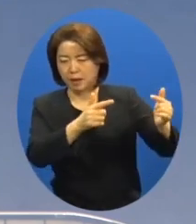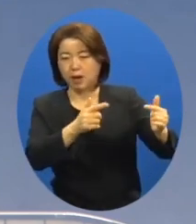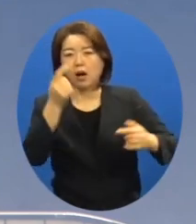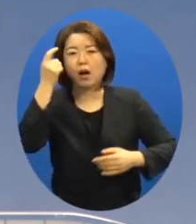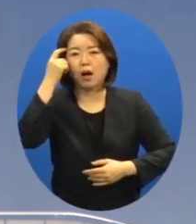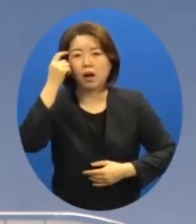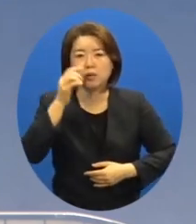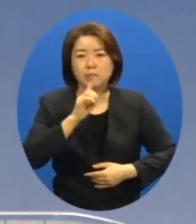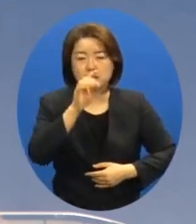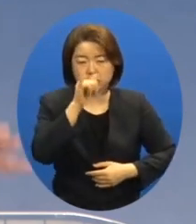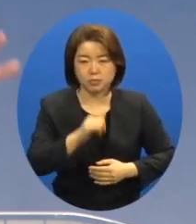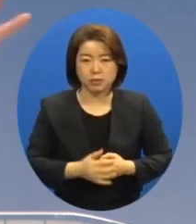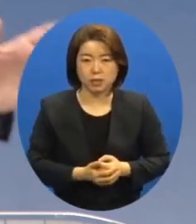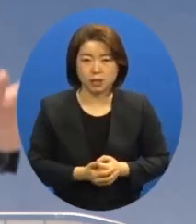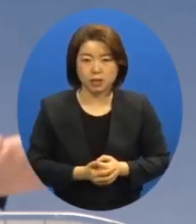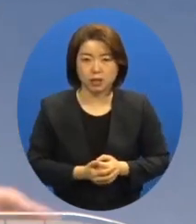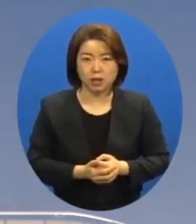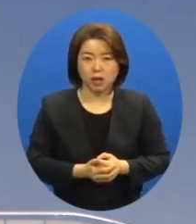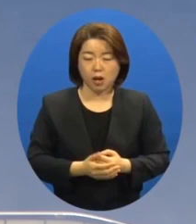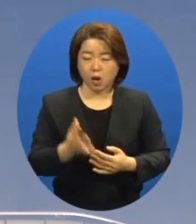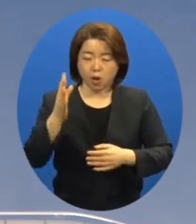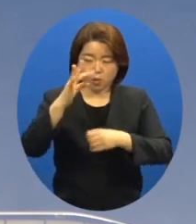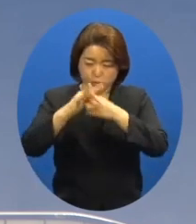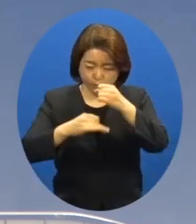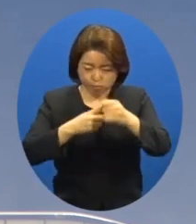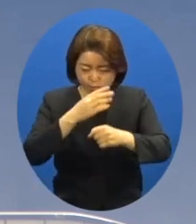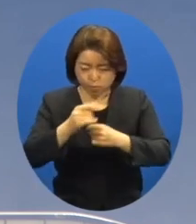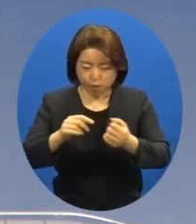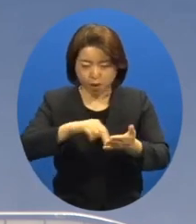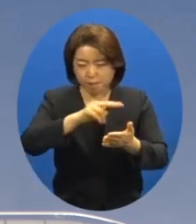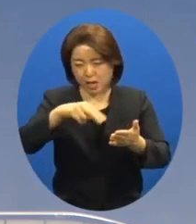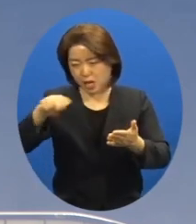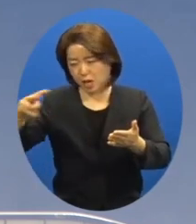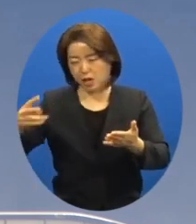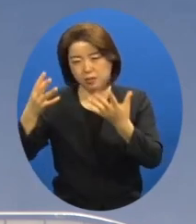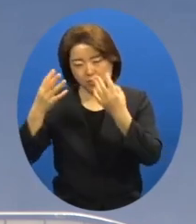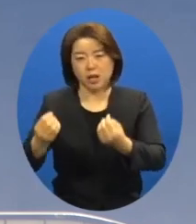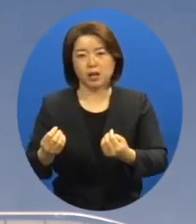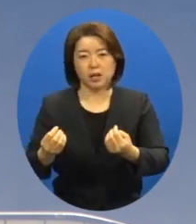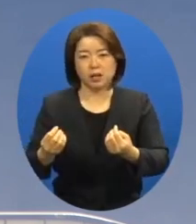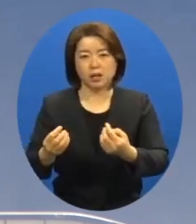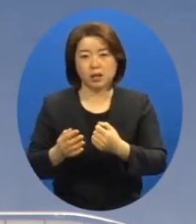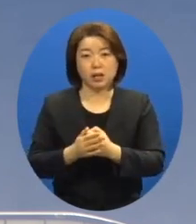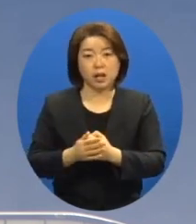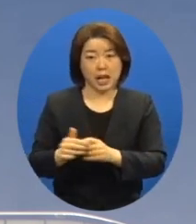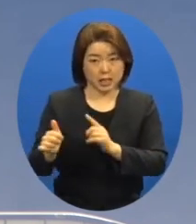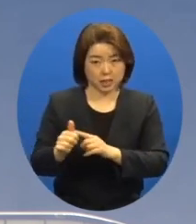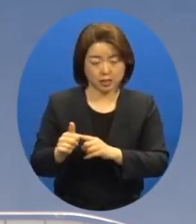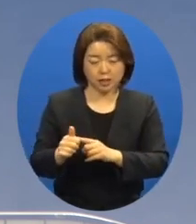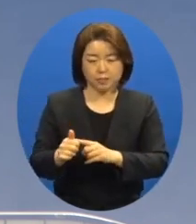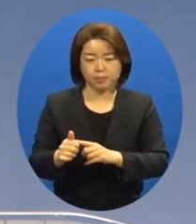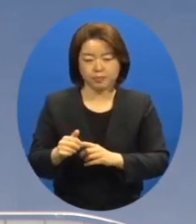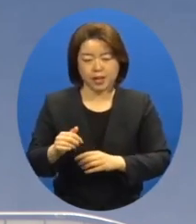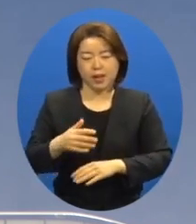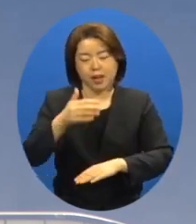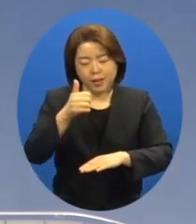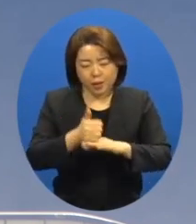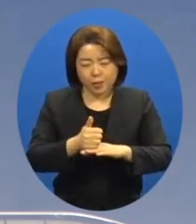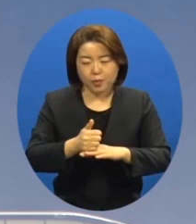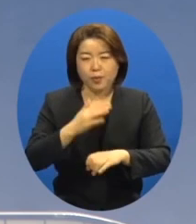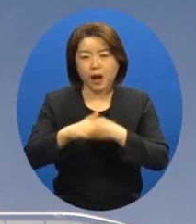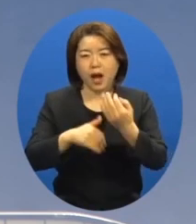했습니다. 그는 몇 년 동안의 방황을 했습니다. 그리고 그가 인격적으로 주님을 만난